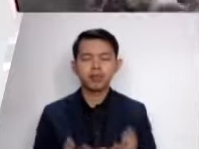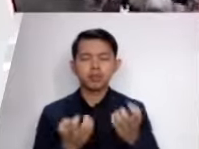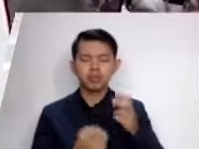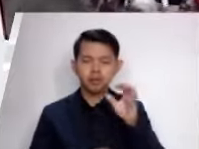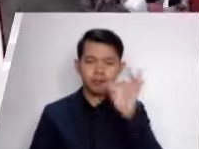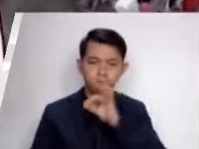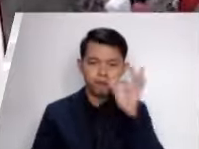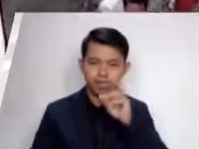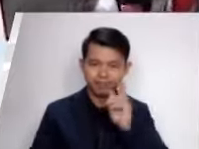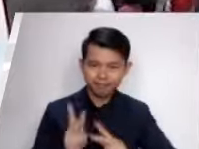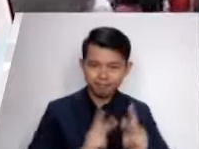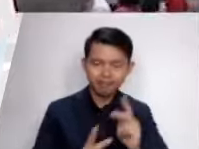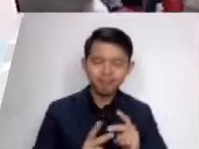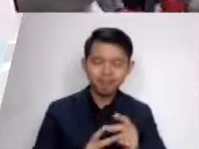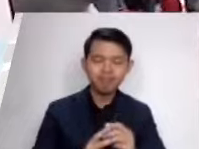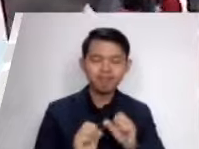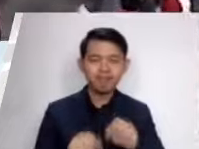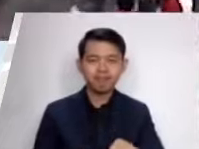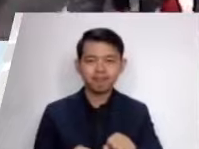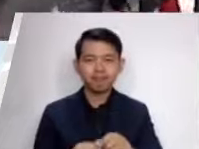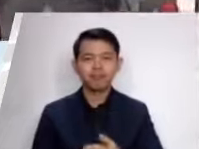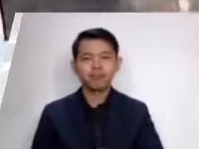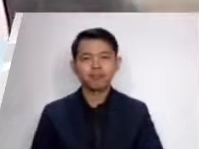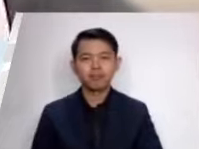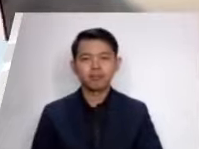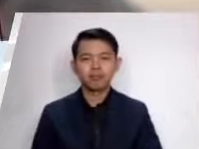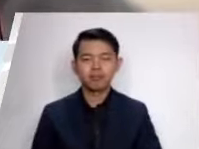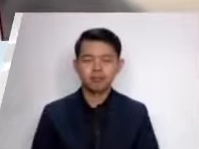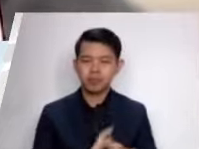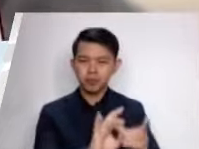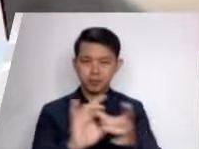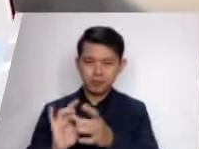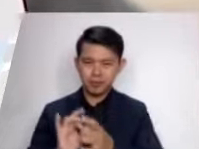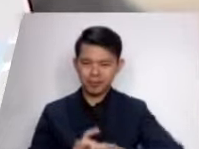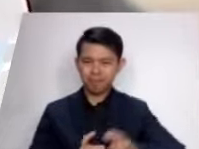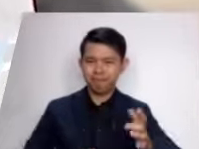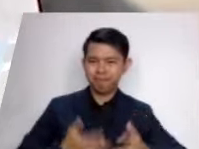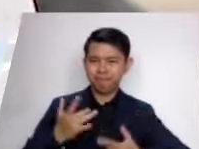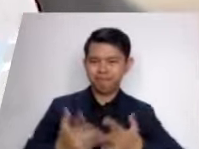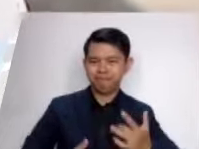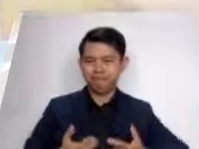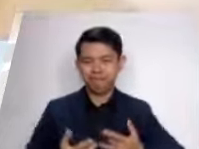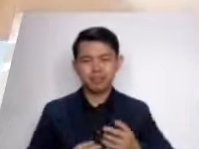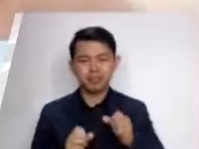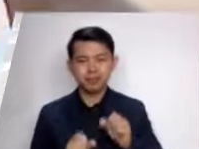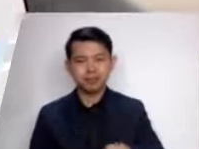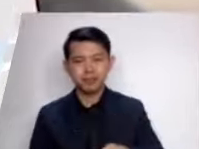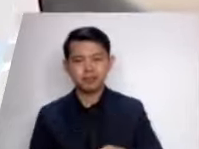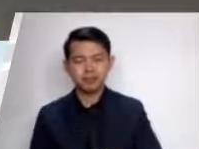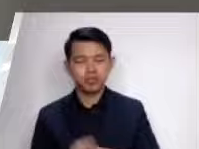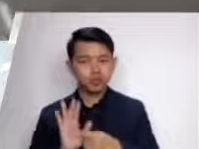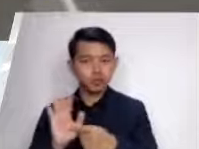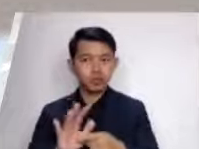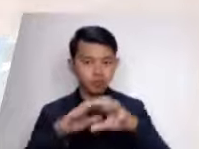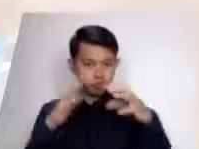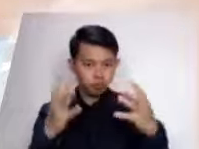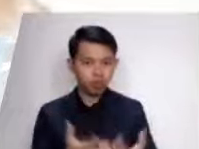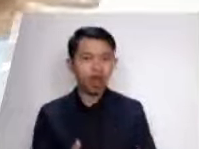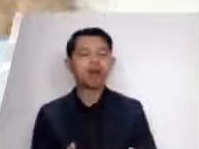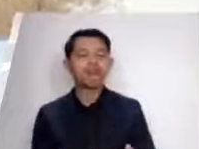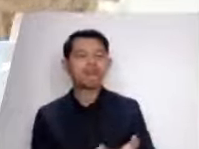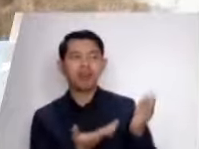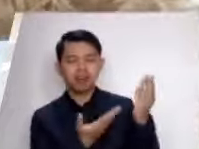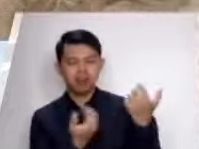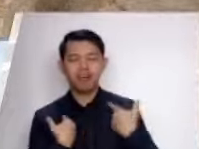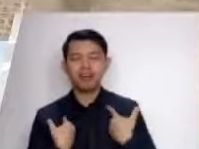place where it's interactive and something that we can showcase to the world that we have something like this. Libre ito